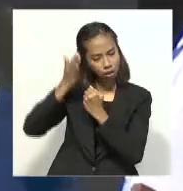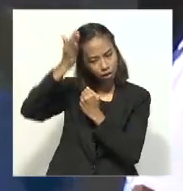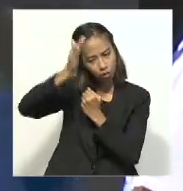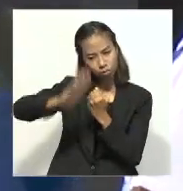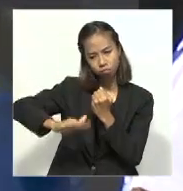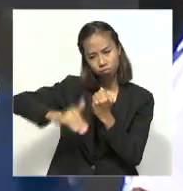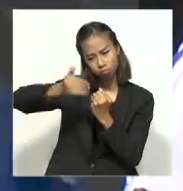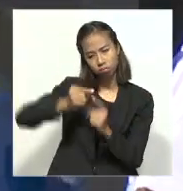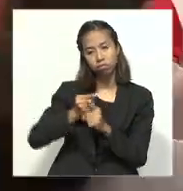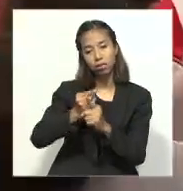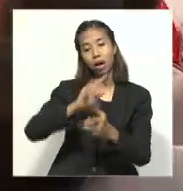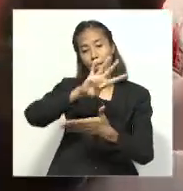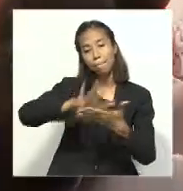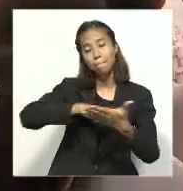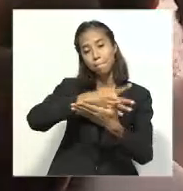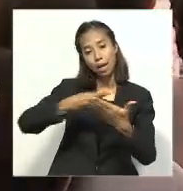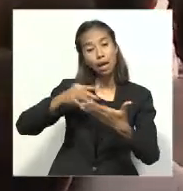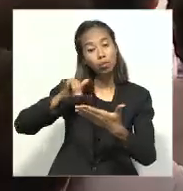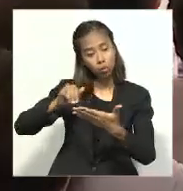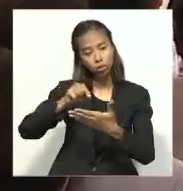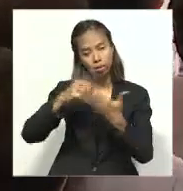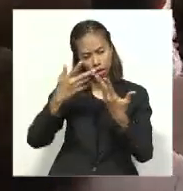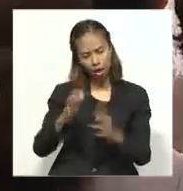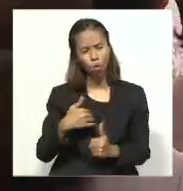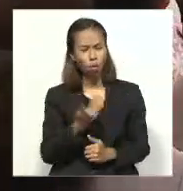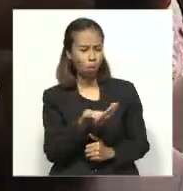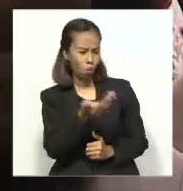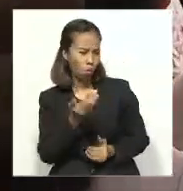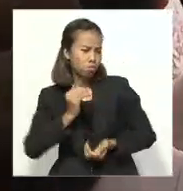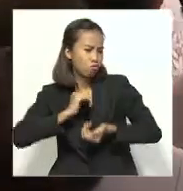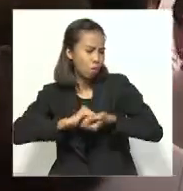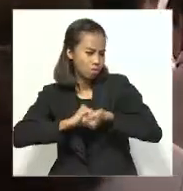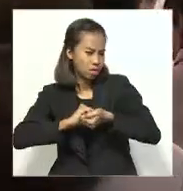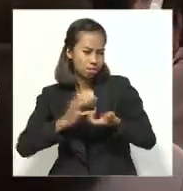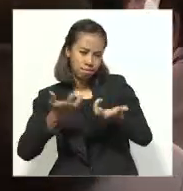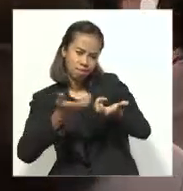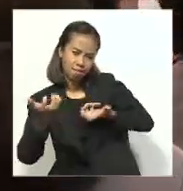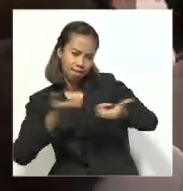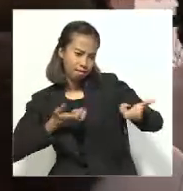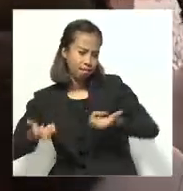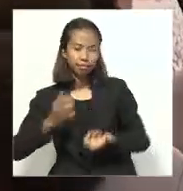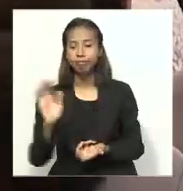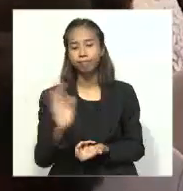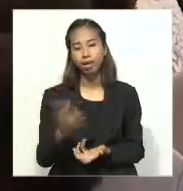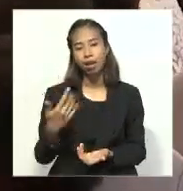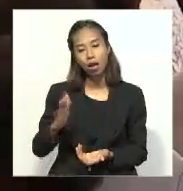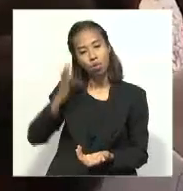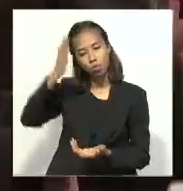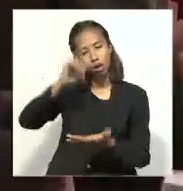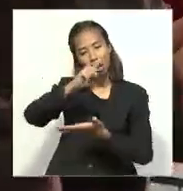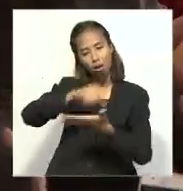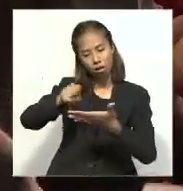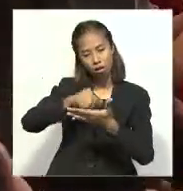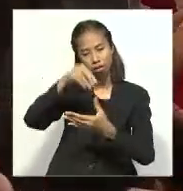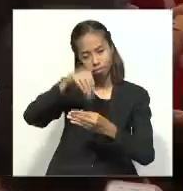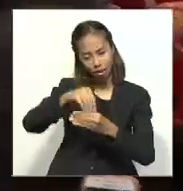างไว้พร้อมขอความร่วมมือจากทุกฝ่ายโดยไม่แบ่งแยกส่วนการเลือกตั้งที่จะเกิดขึ้นขอให้ทุกคนใช้หลักคิดที่ดีมีเหตุ